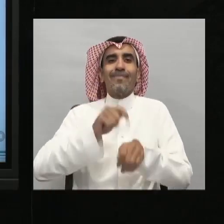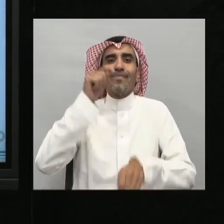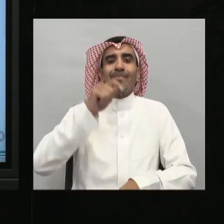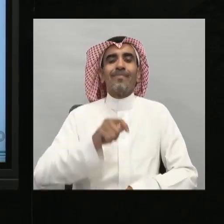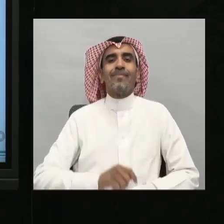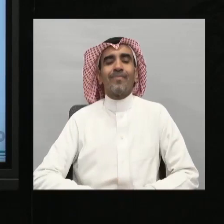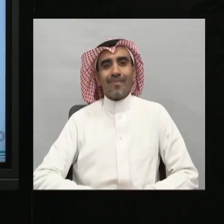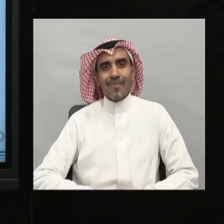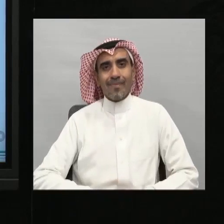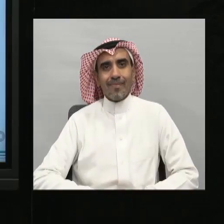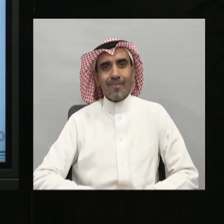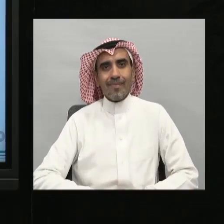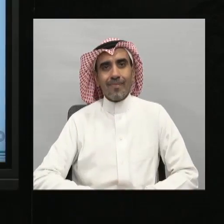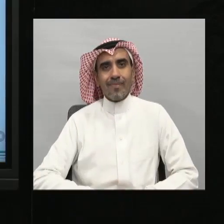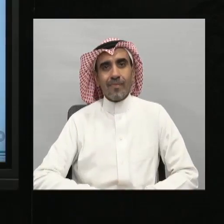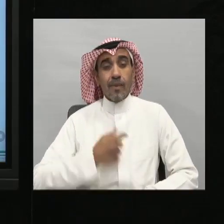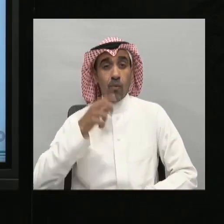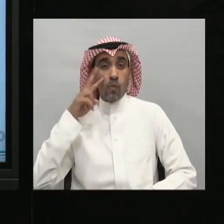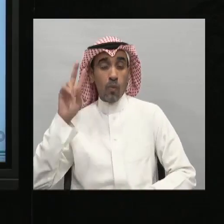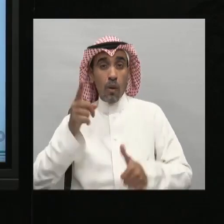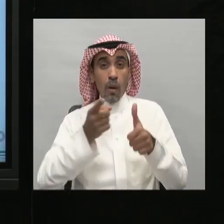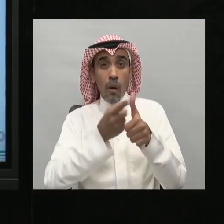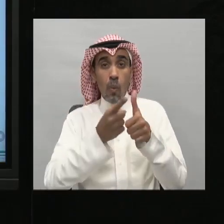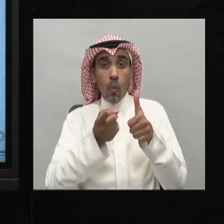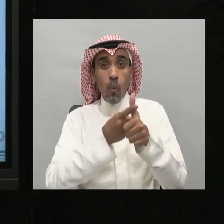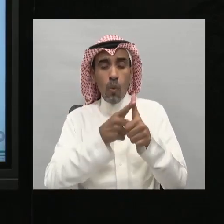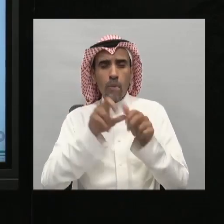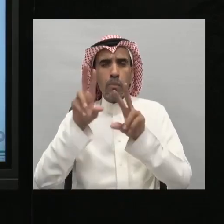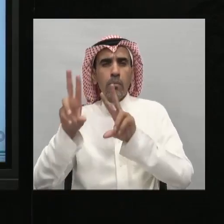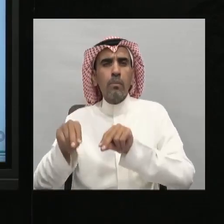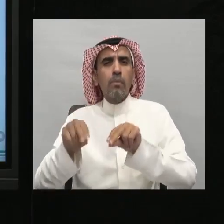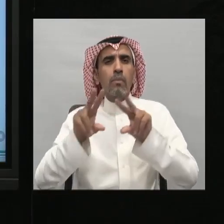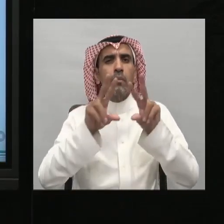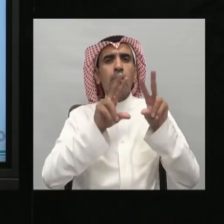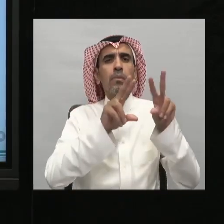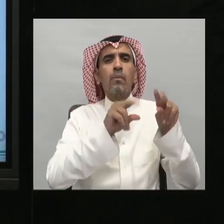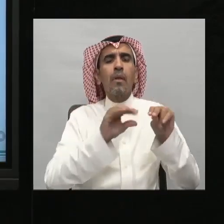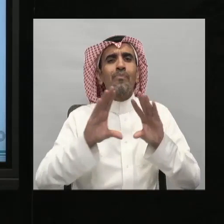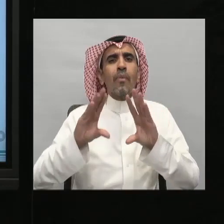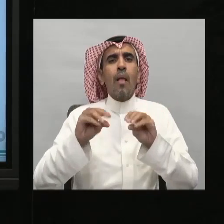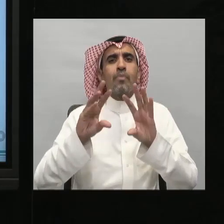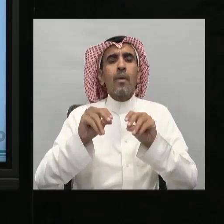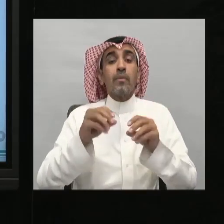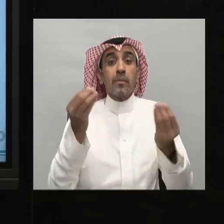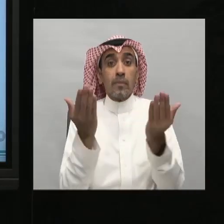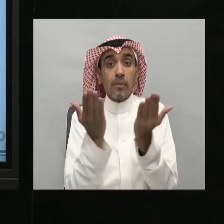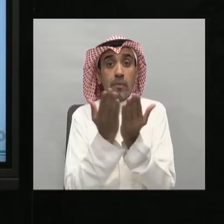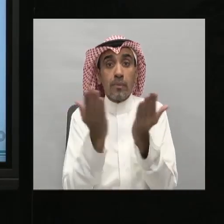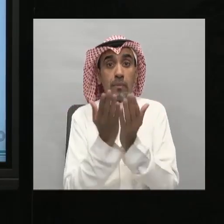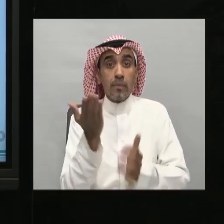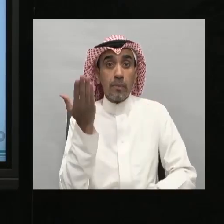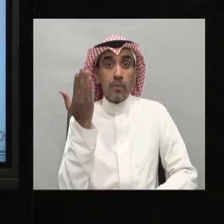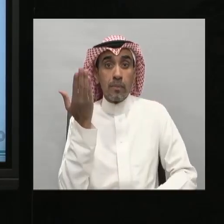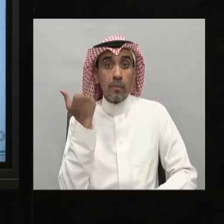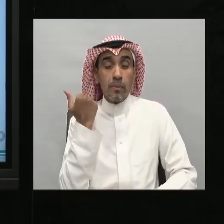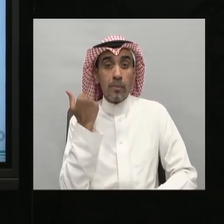الجوف معويات. نجد أولاً تشبه اللاسعات الإسفنجيات التي تعرفنا عليها في الدرس الماضي